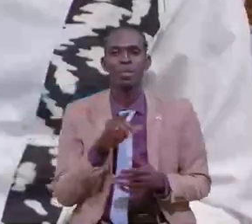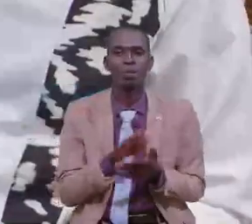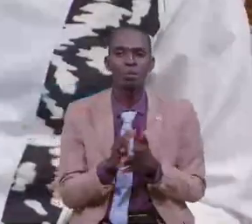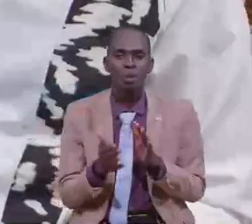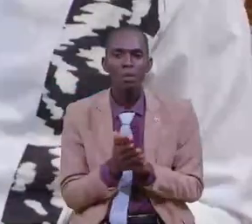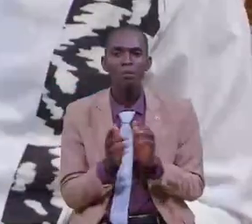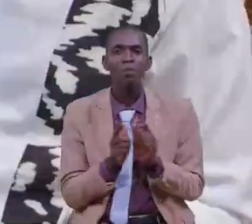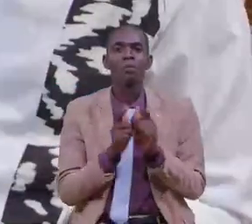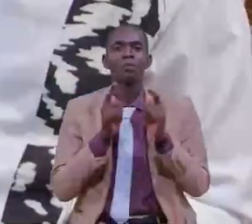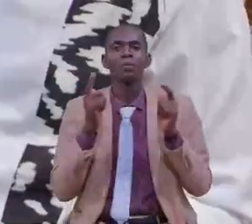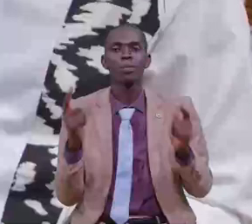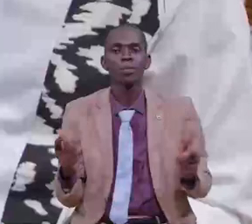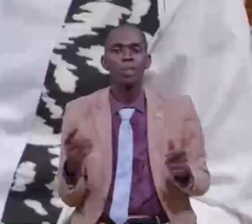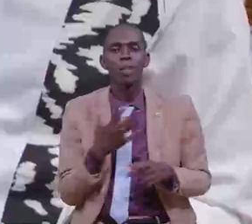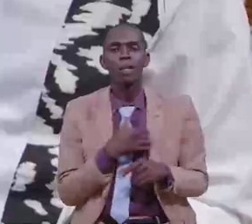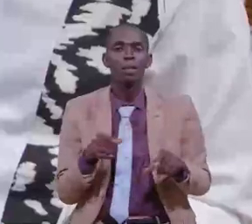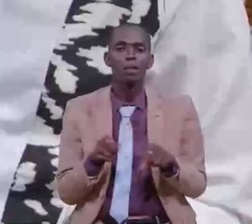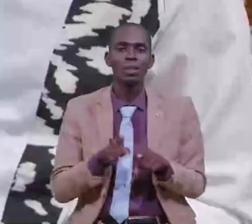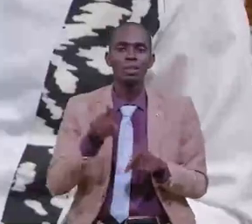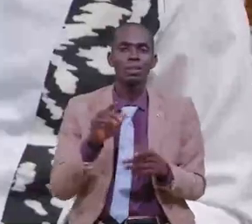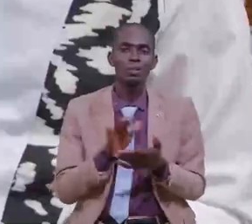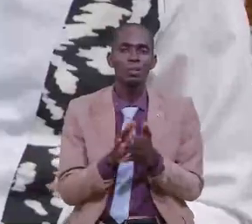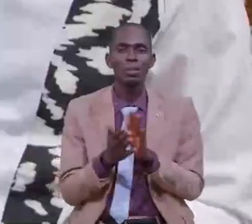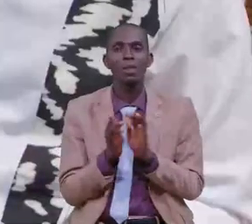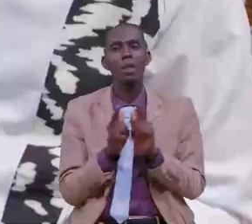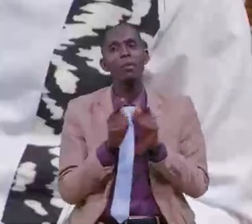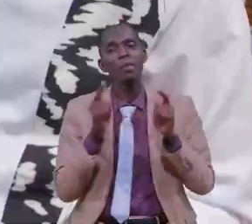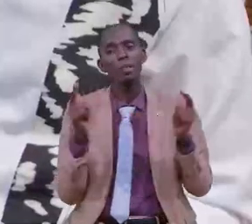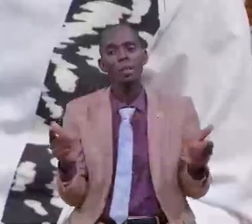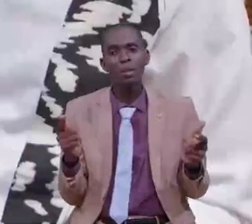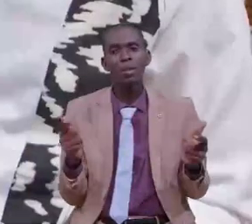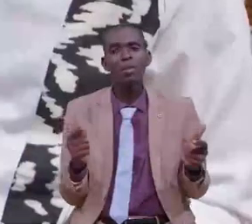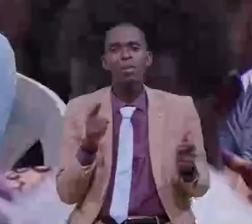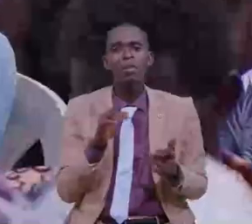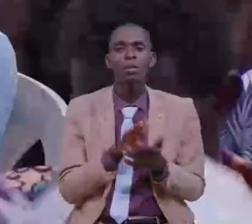Il est devenu grand. Et comme il est devenu grand,